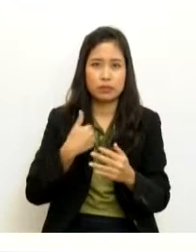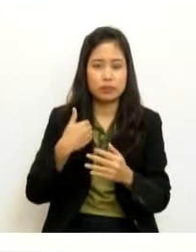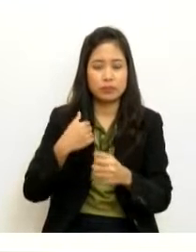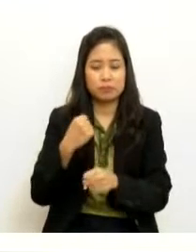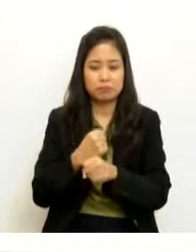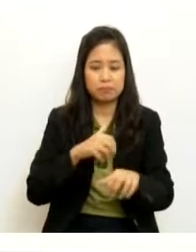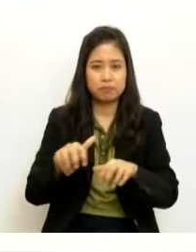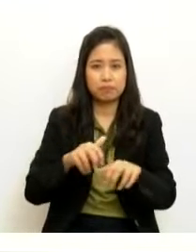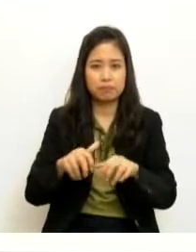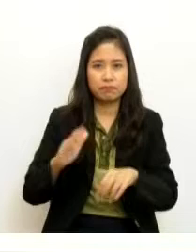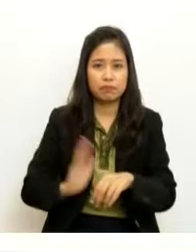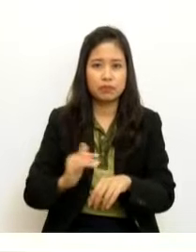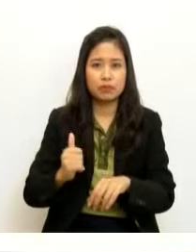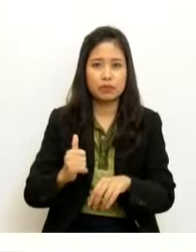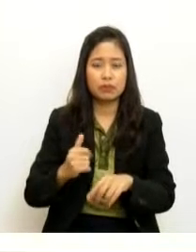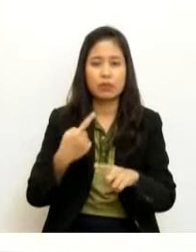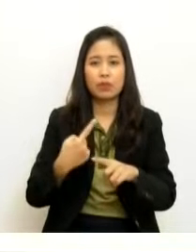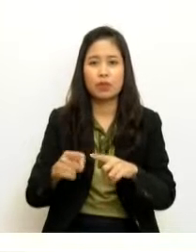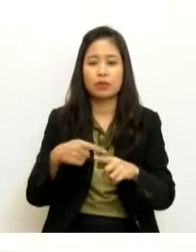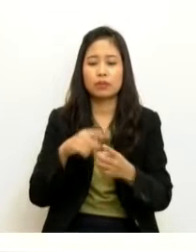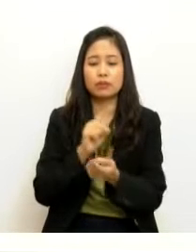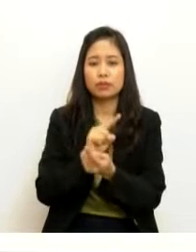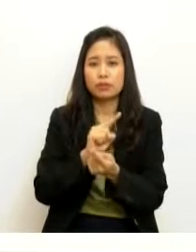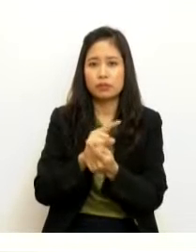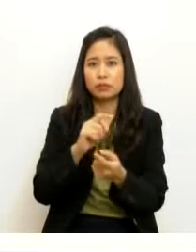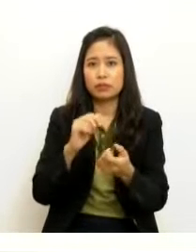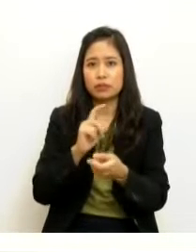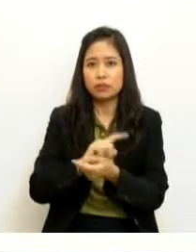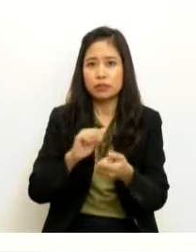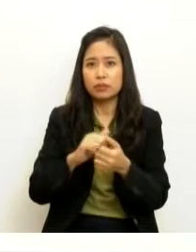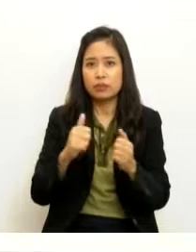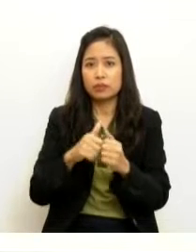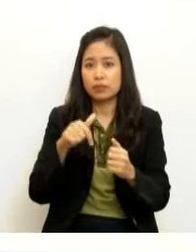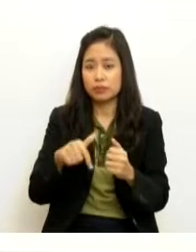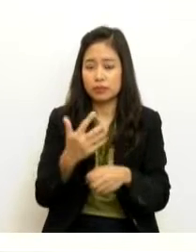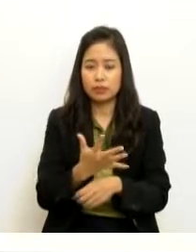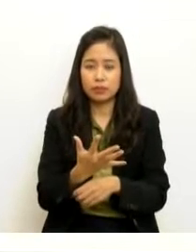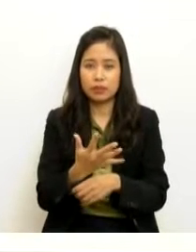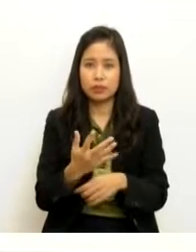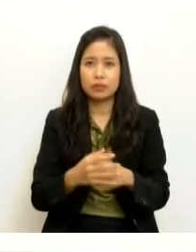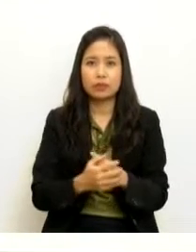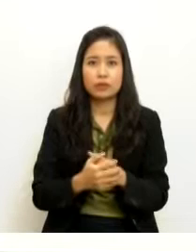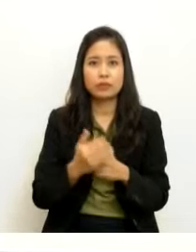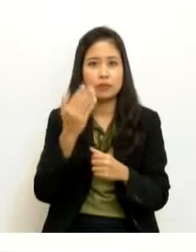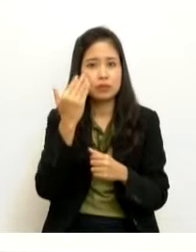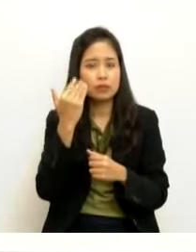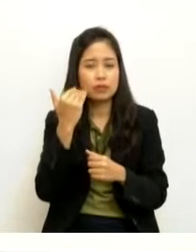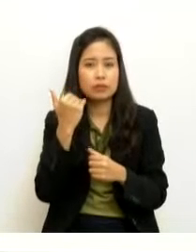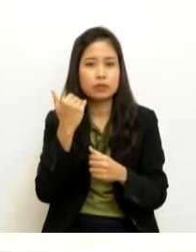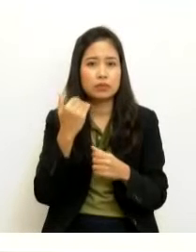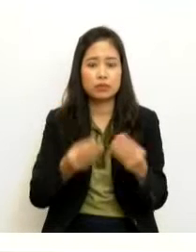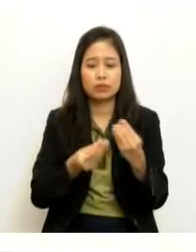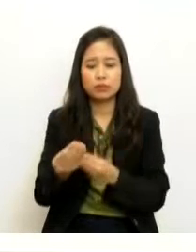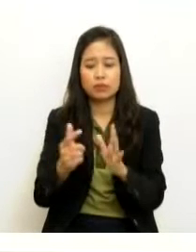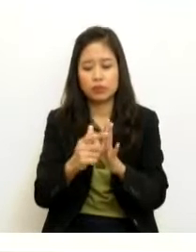ขึ้นเพราะฉะนั้นในสิ่งที่ผมนำเรียนเรื่องโอกาสที่นำเรียนวันนี้เนี่ยจึงอยากให้ทุกเขตพื้น